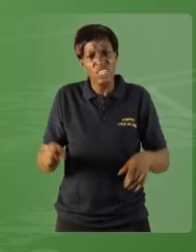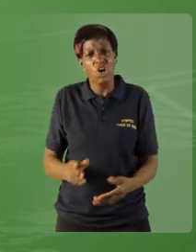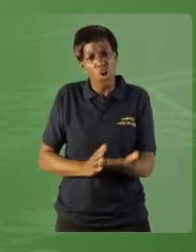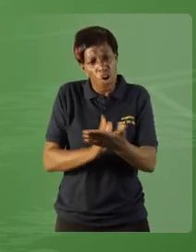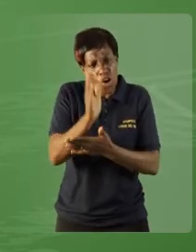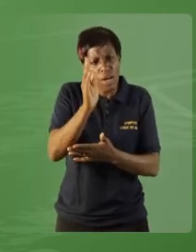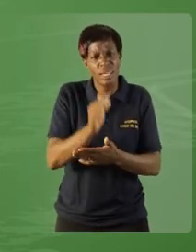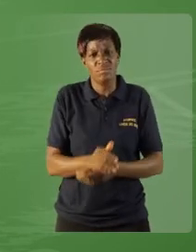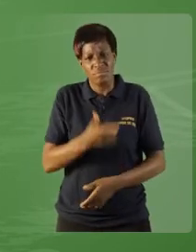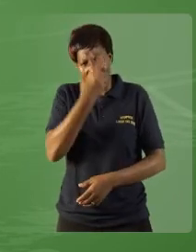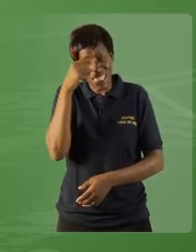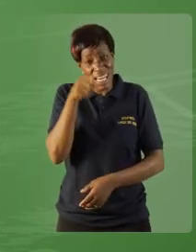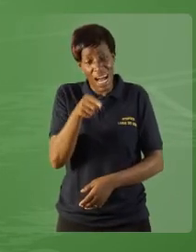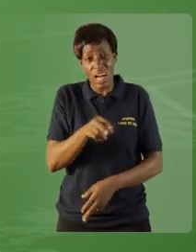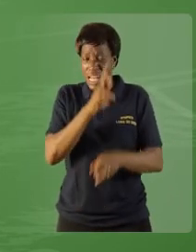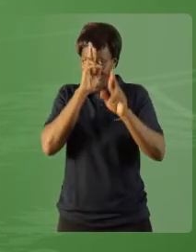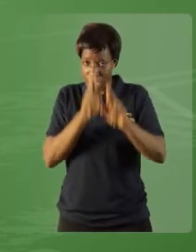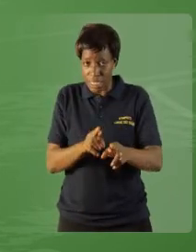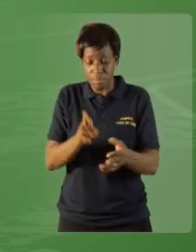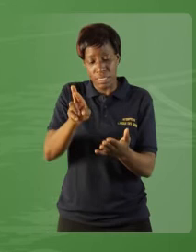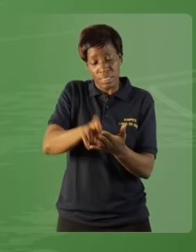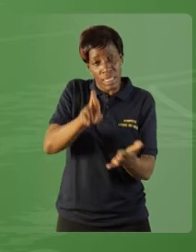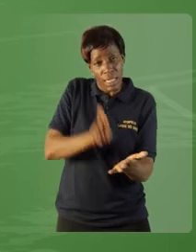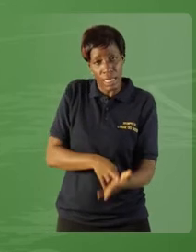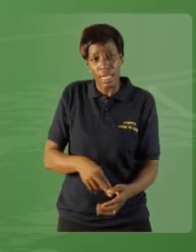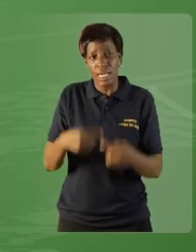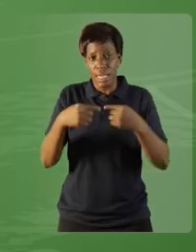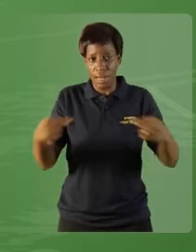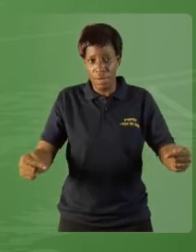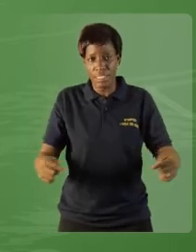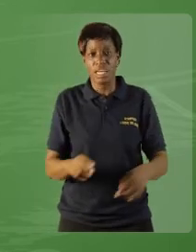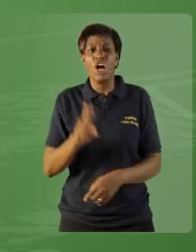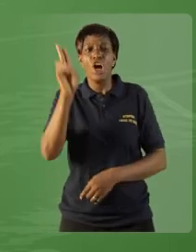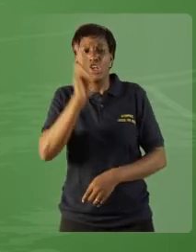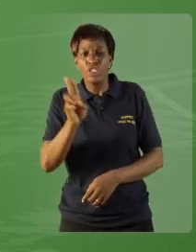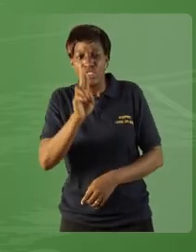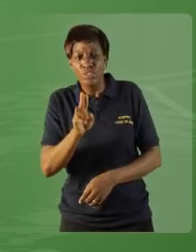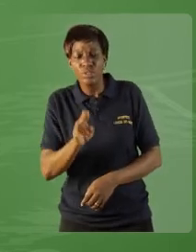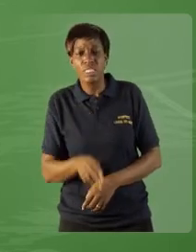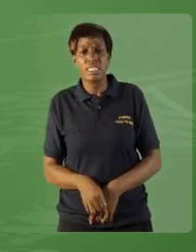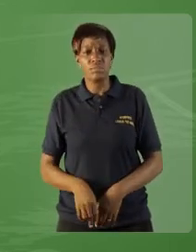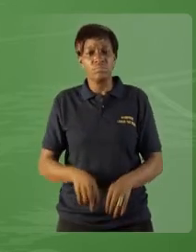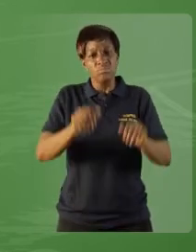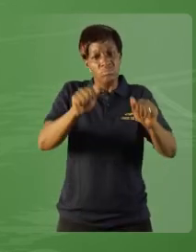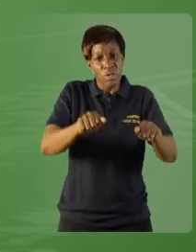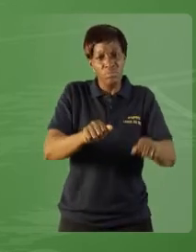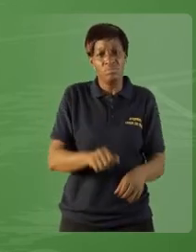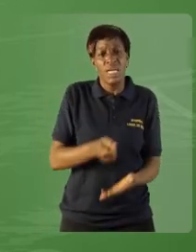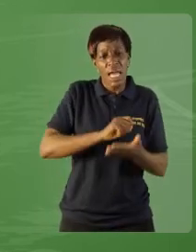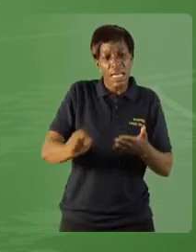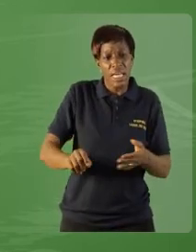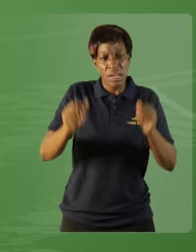y a le respect des règles grammaticales. Il est utilisé à l'écrit comme à l'oral. C'est un